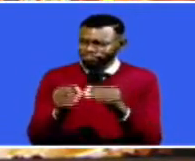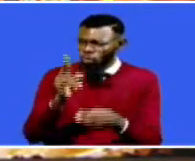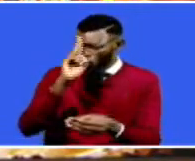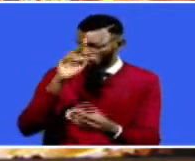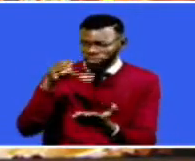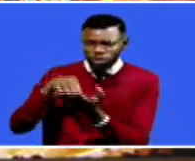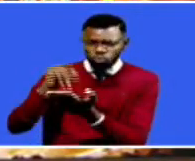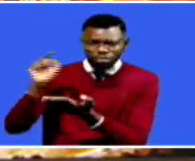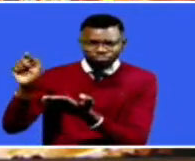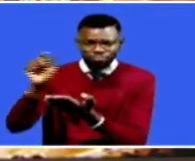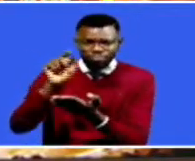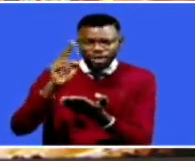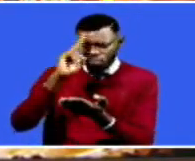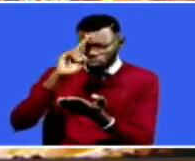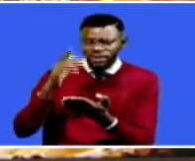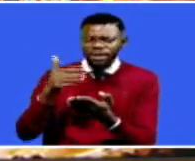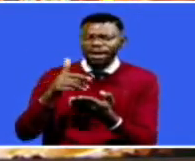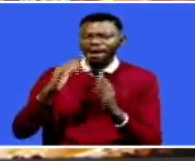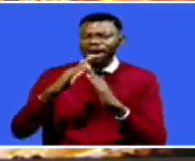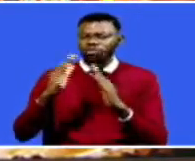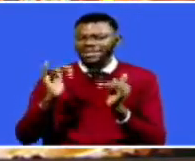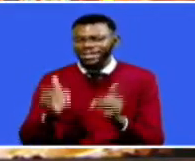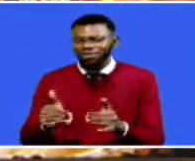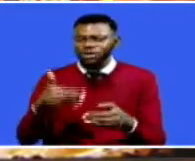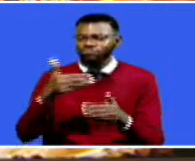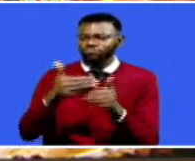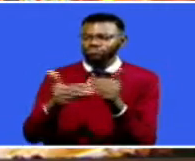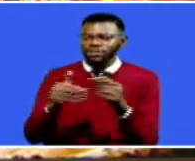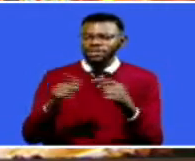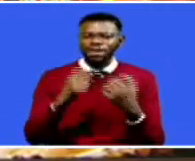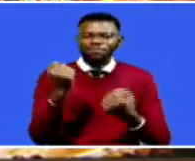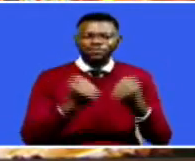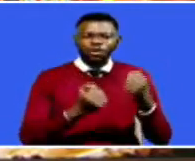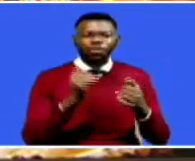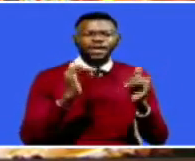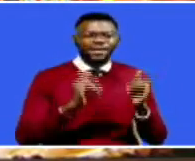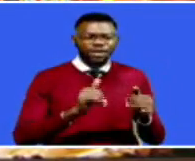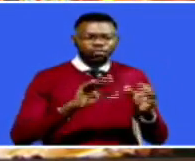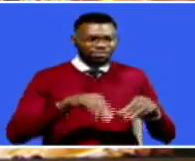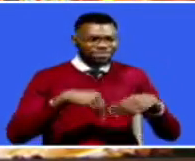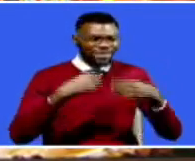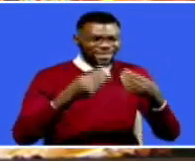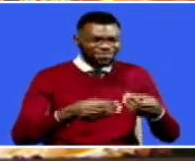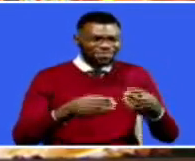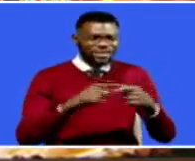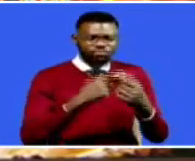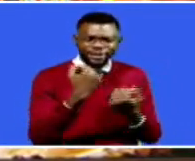nchini, kujenga nyumba mpya pamoja na kutoa magari zaidi na vifaa vinavyohitajika kupiga jeki shughuli za idara.